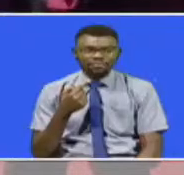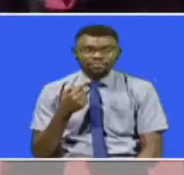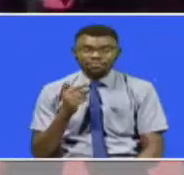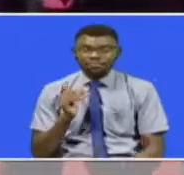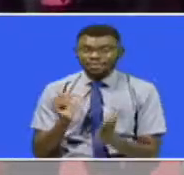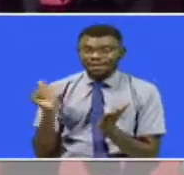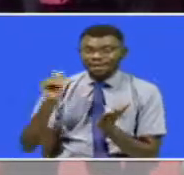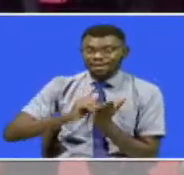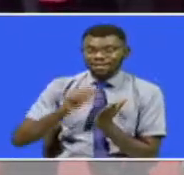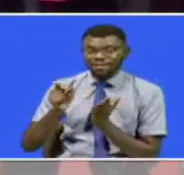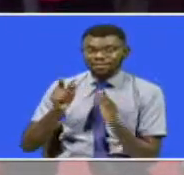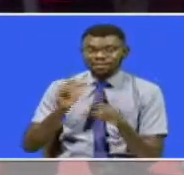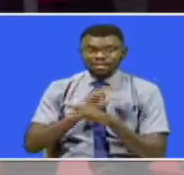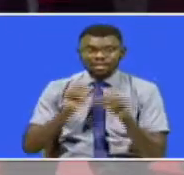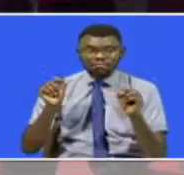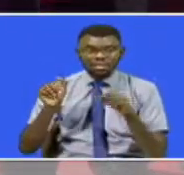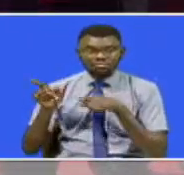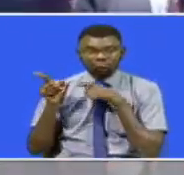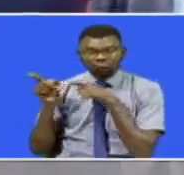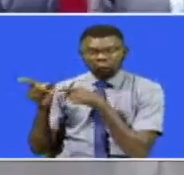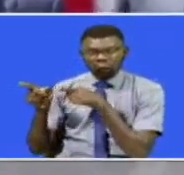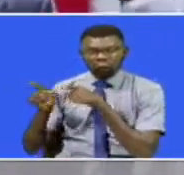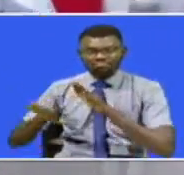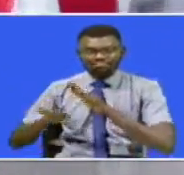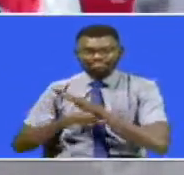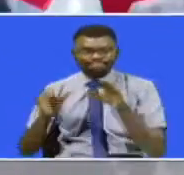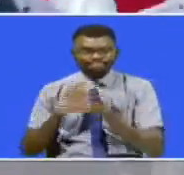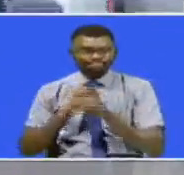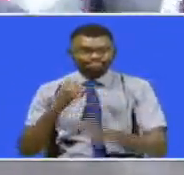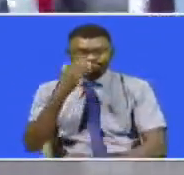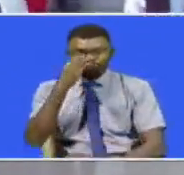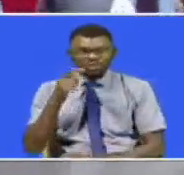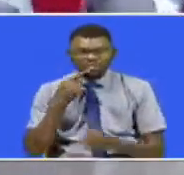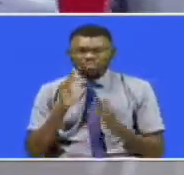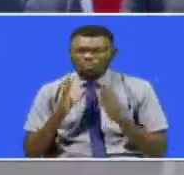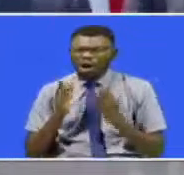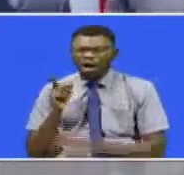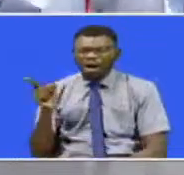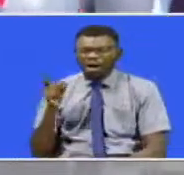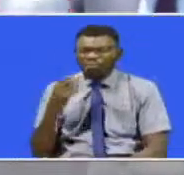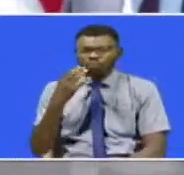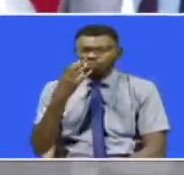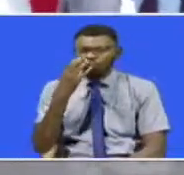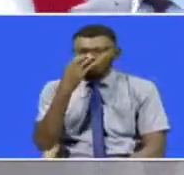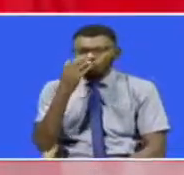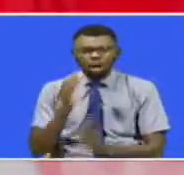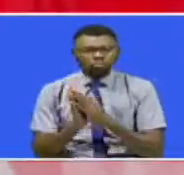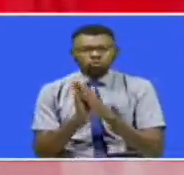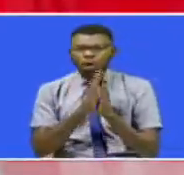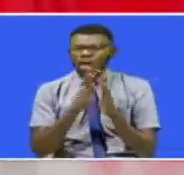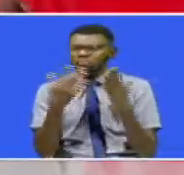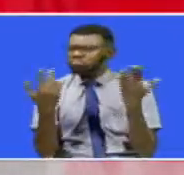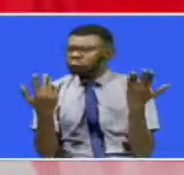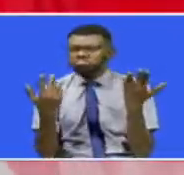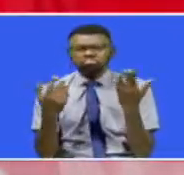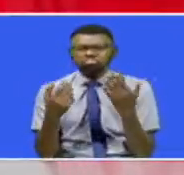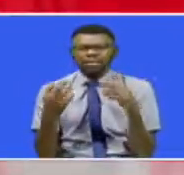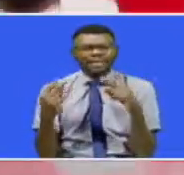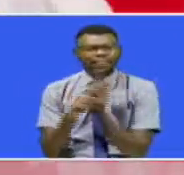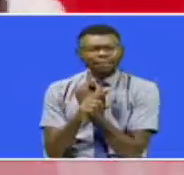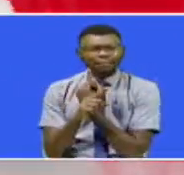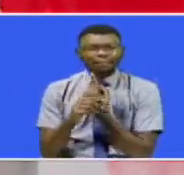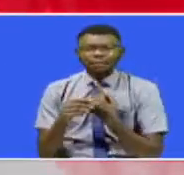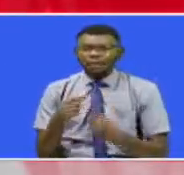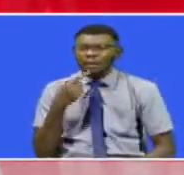Once again, the president blasted his deputy William Ruto, accusing him of double speak and propaganda. Unasema nyinyi ni